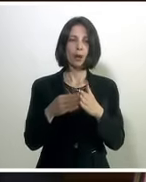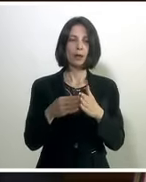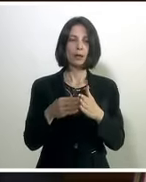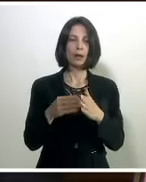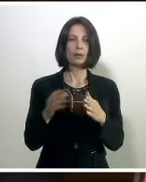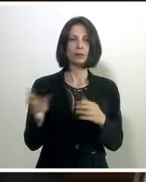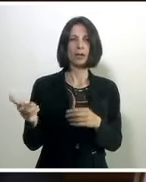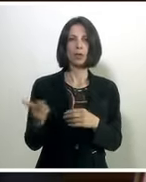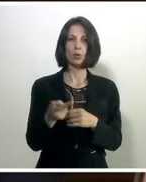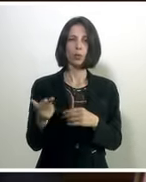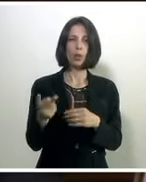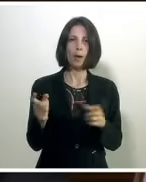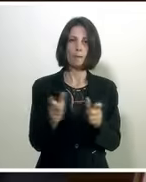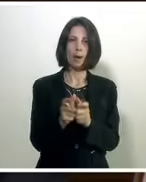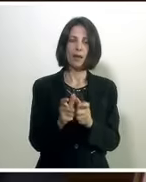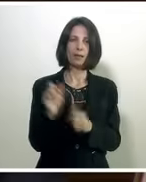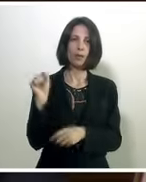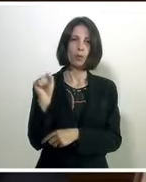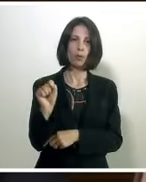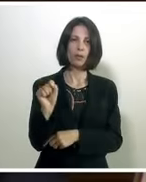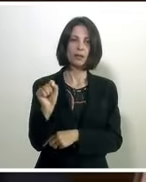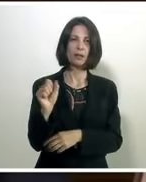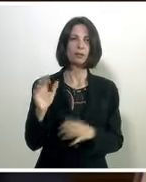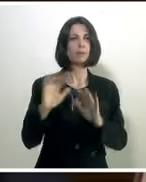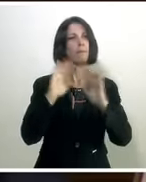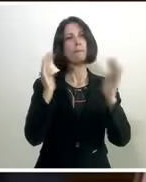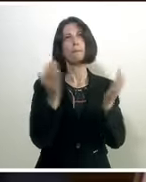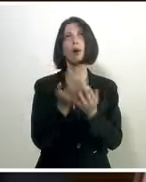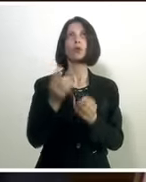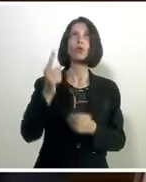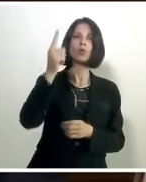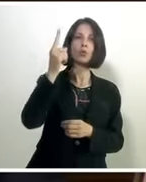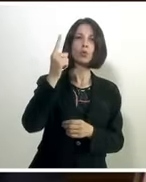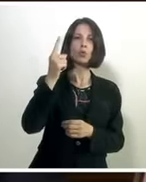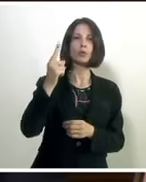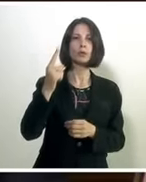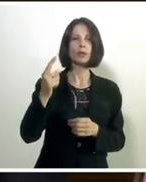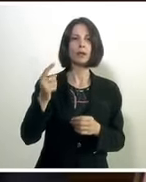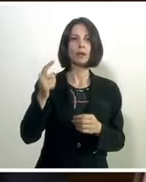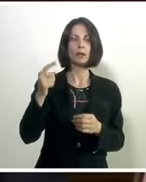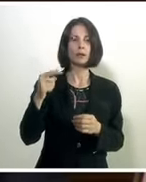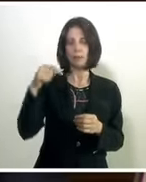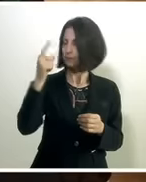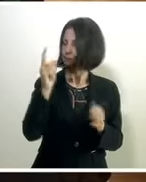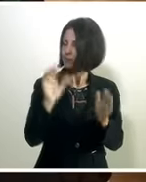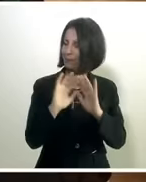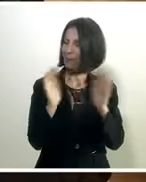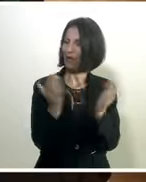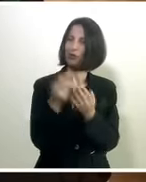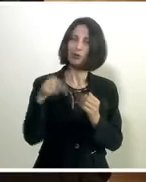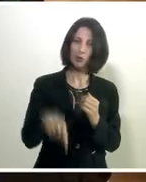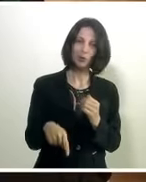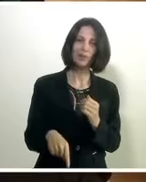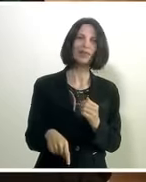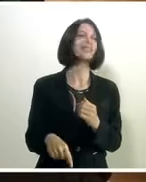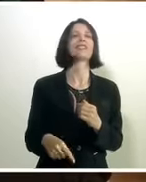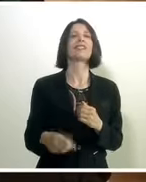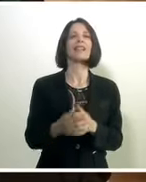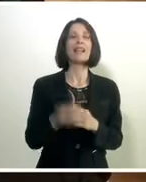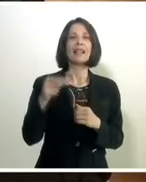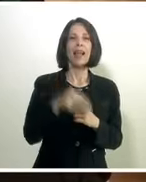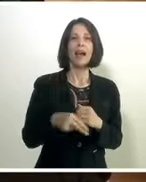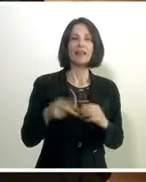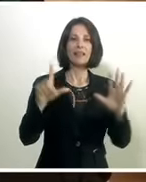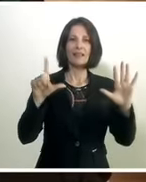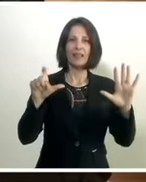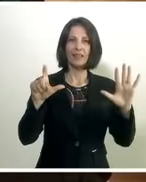si affianca sempre di più Quello tra nord e sud tra mondo sviluppato e nazioni che cercano la strada verso lo sviluppo negli anni 70 mentre si vivono le